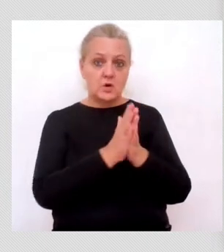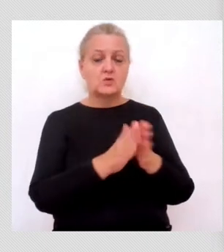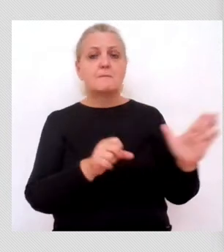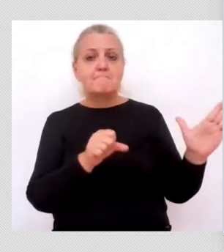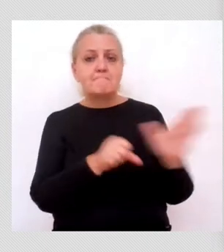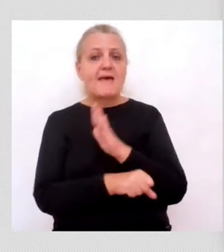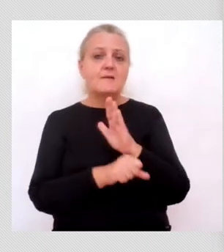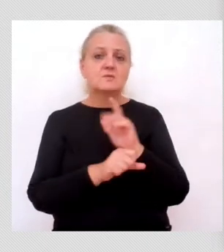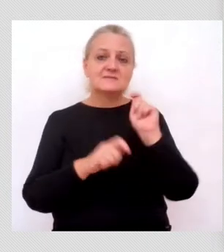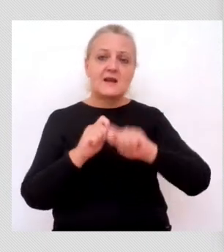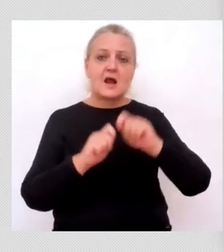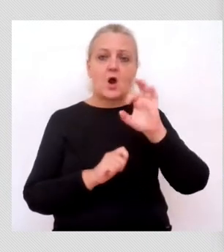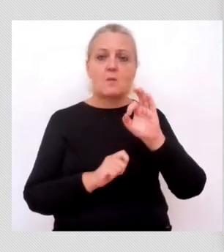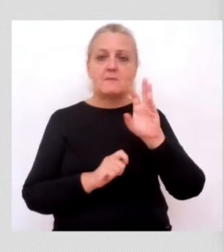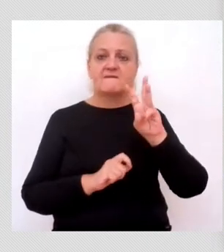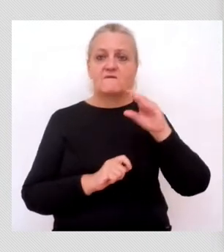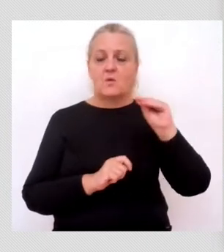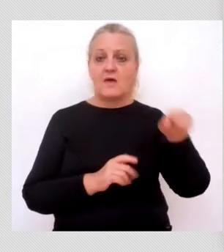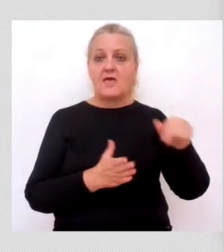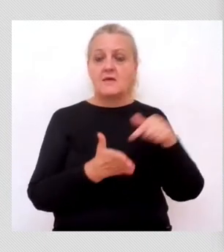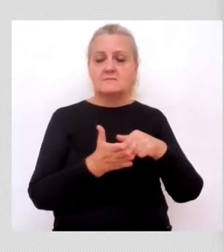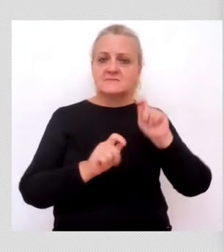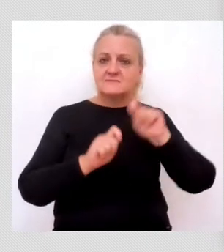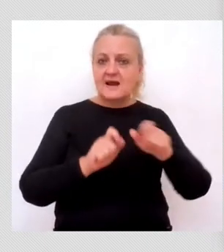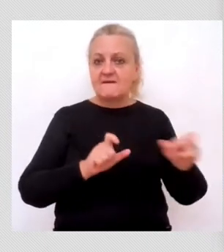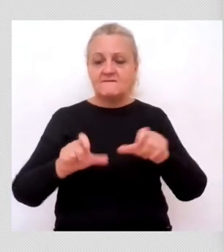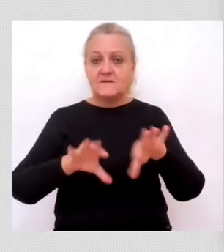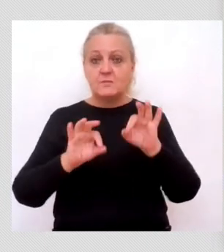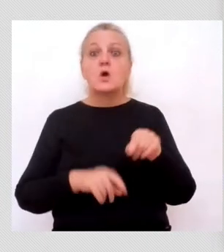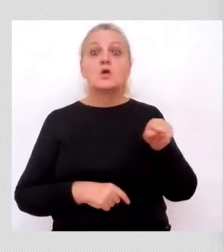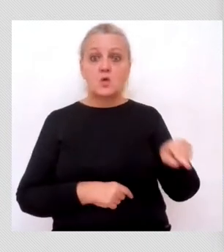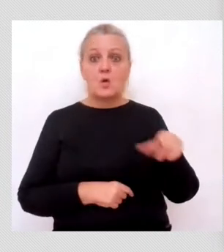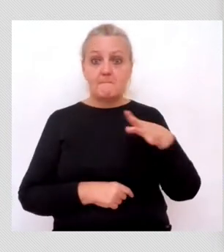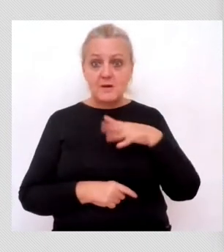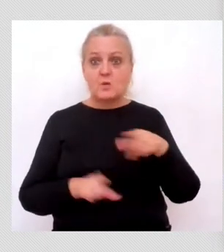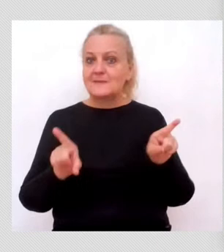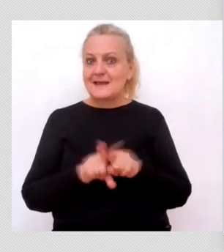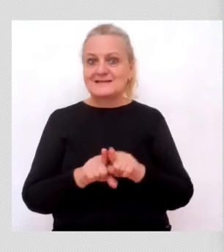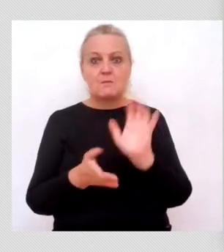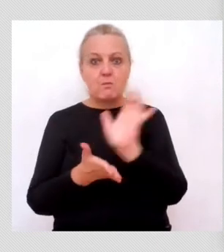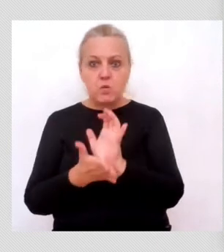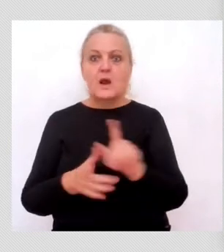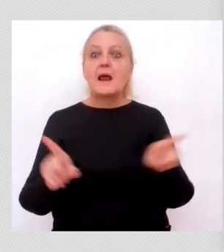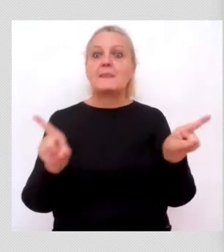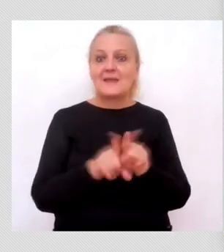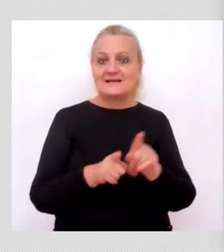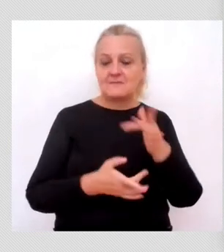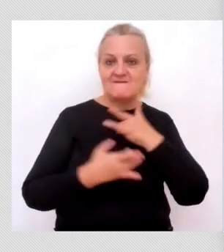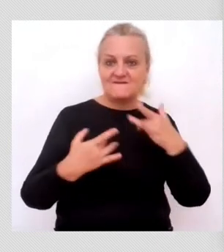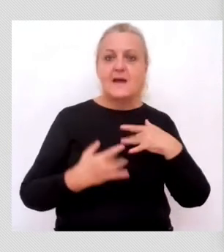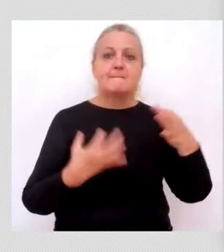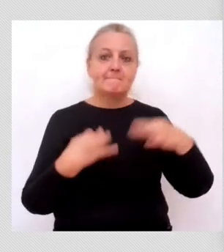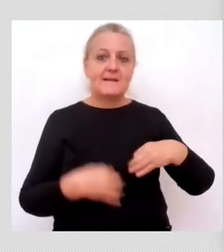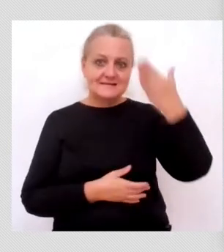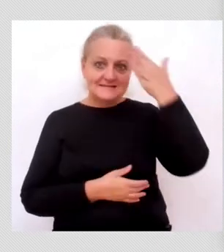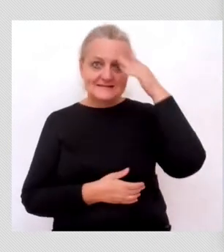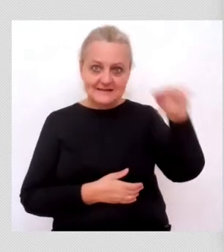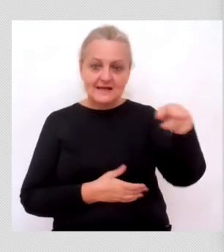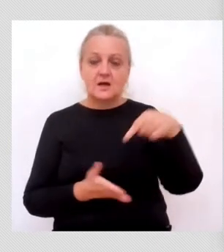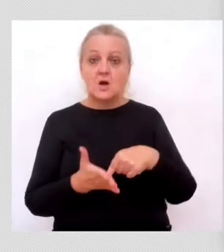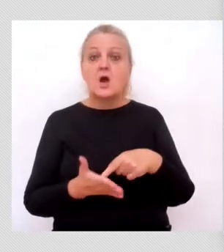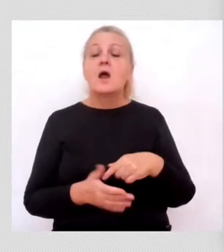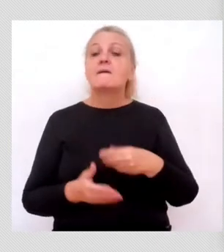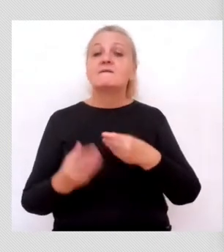misja obserwacyjna OBWE miała miejsce w Bułgarii i na Węgrzech. Pan senator wie, z reguły do